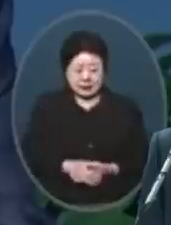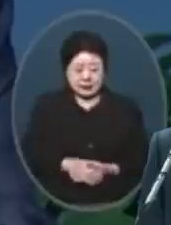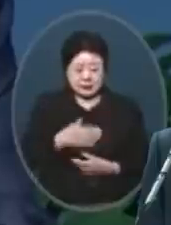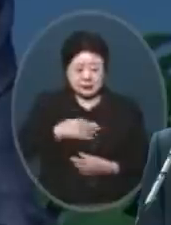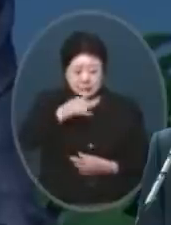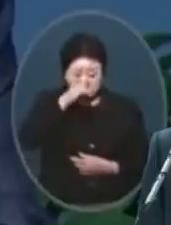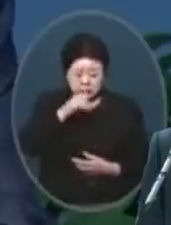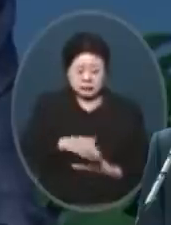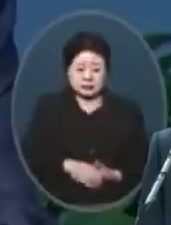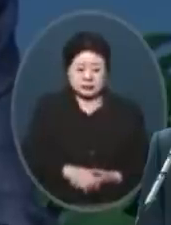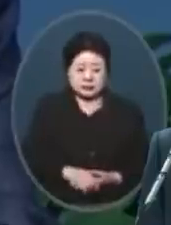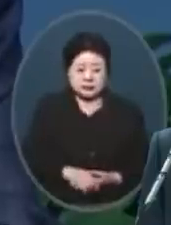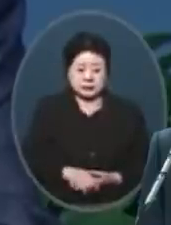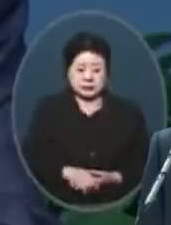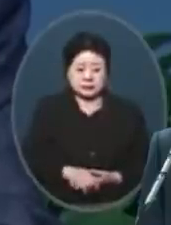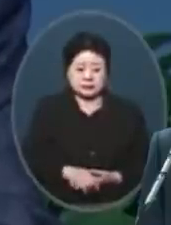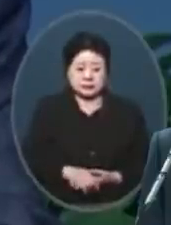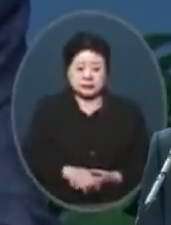그어야잖아요.